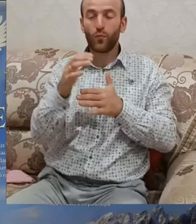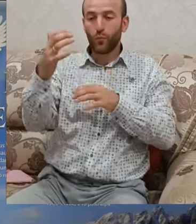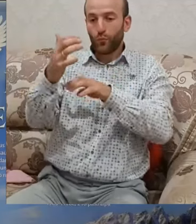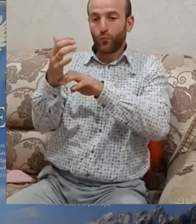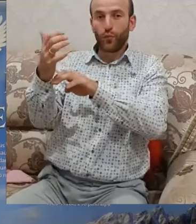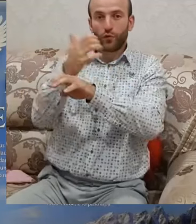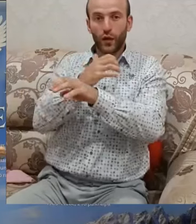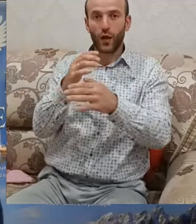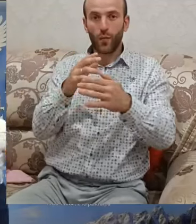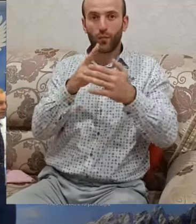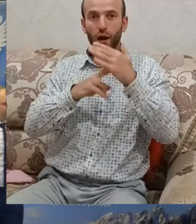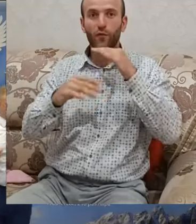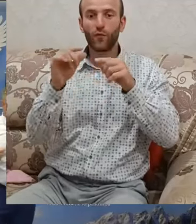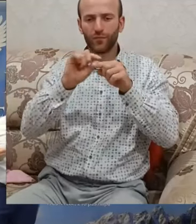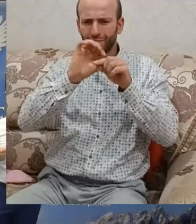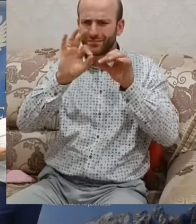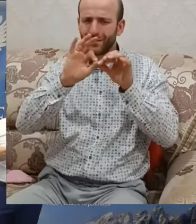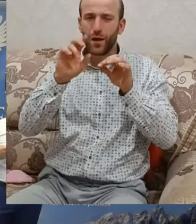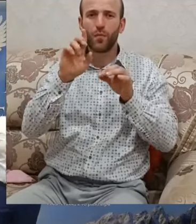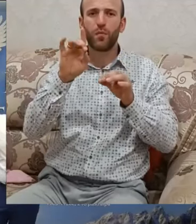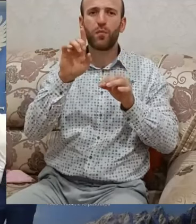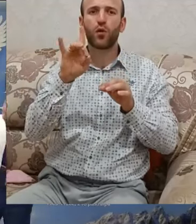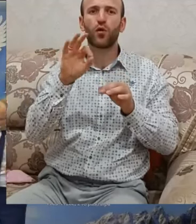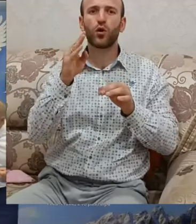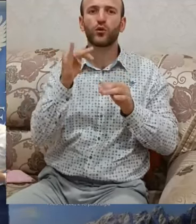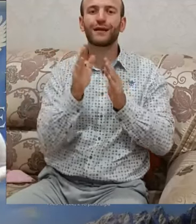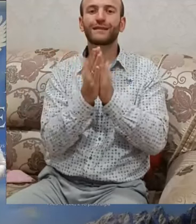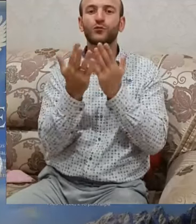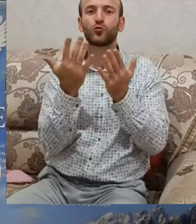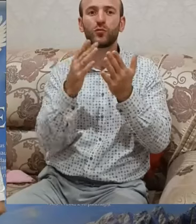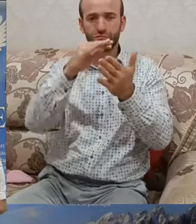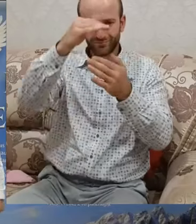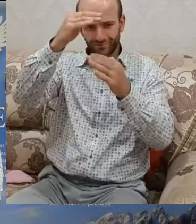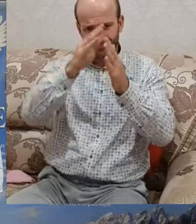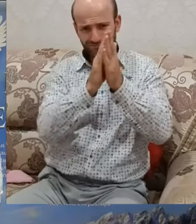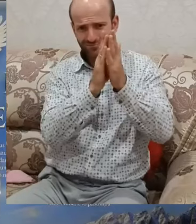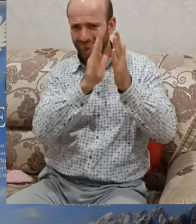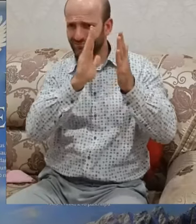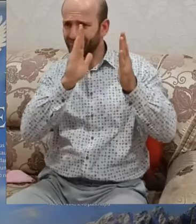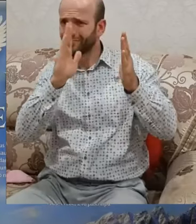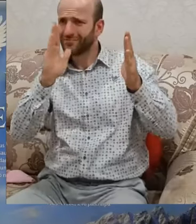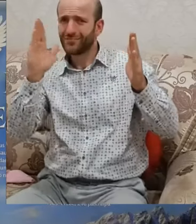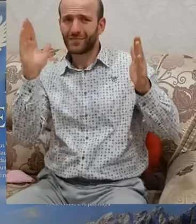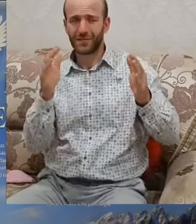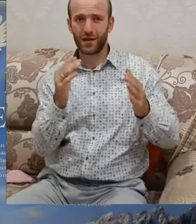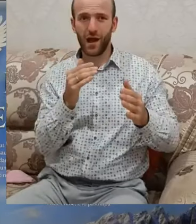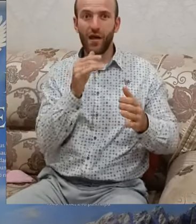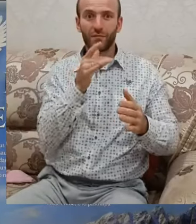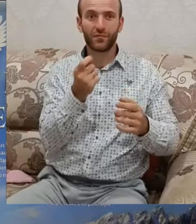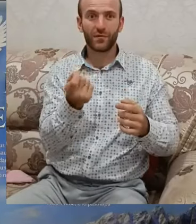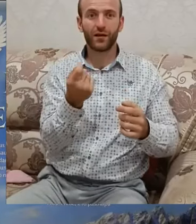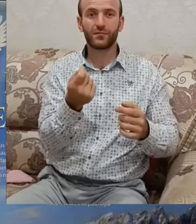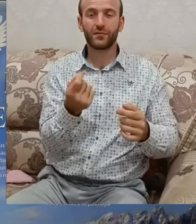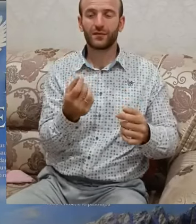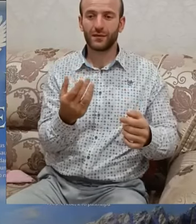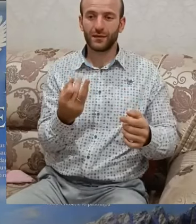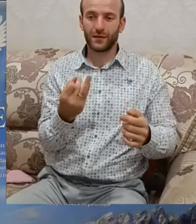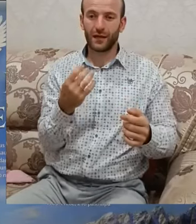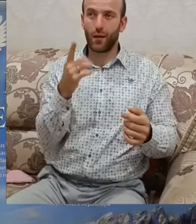dvasia mumise. Но знаете, его дух в нас. Veda mus. Ведет нас. Žinios eilutėmis. По